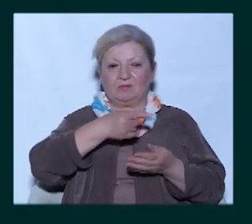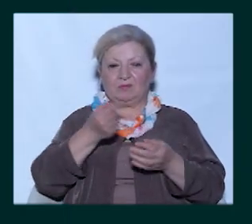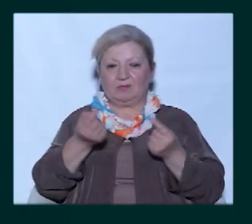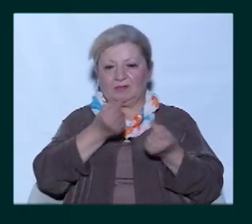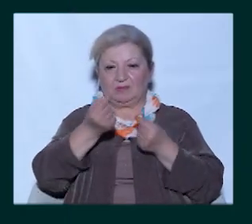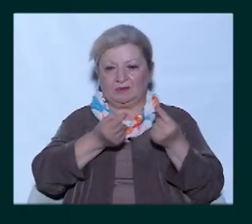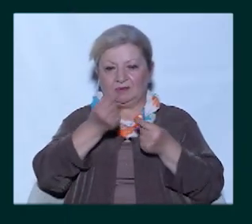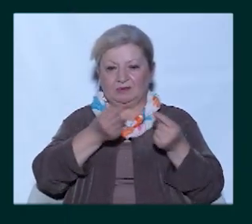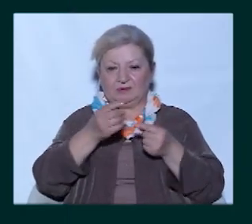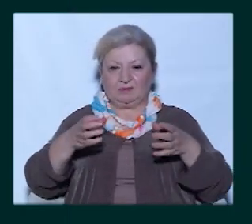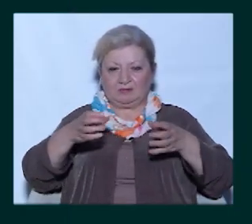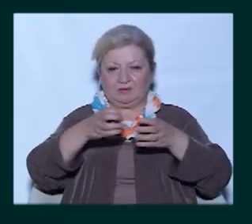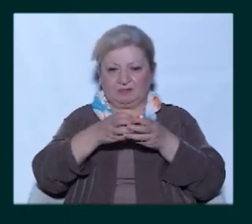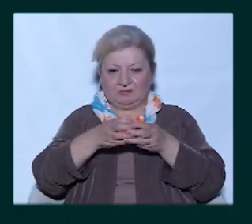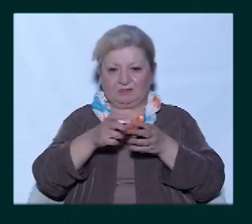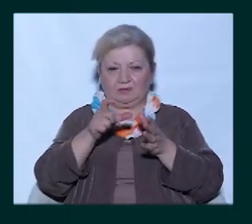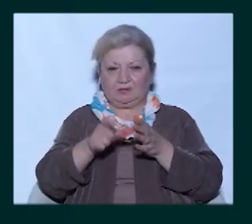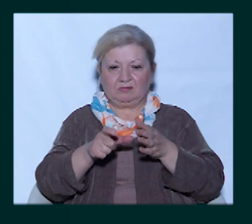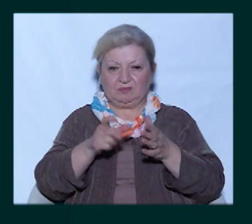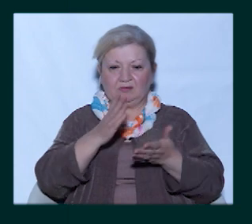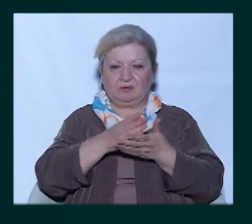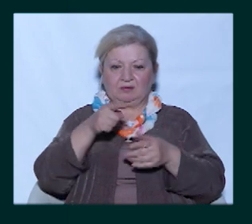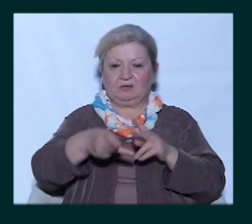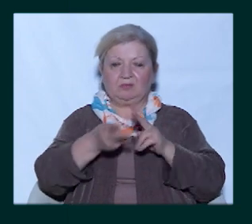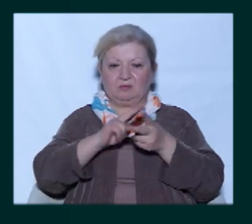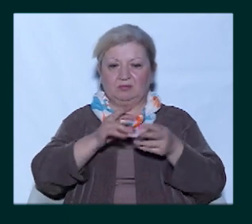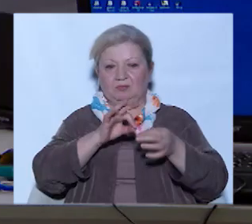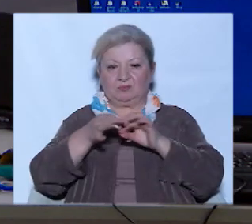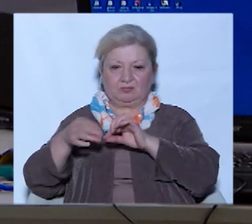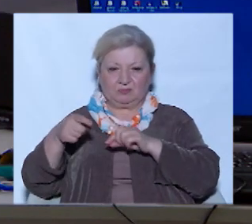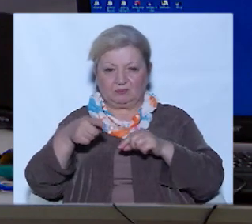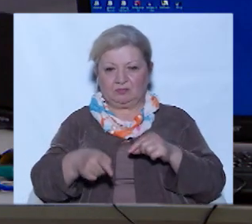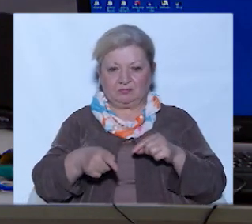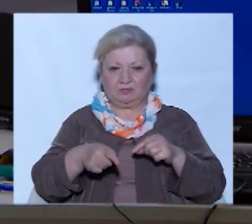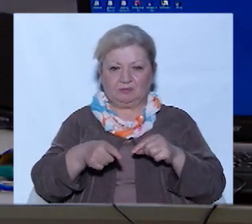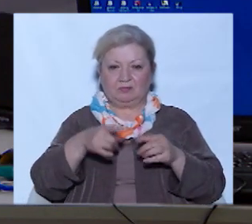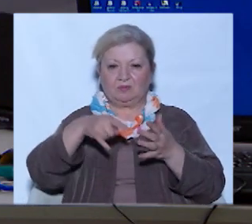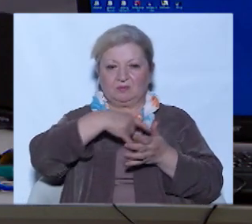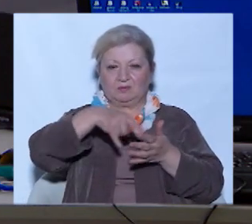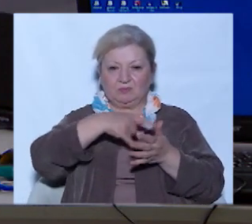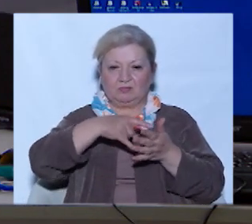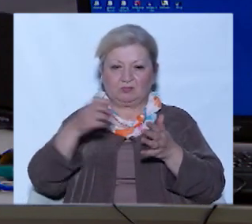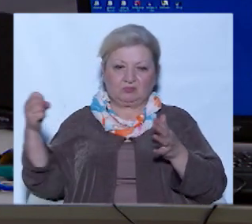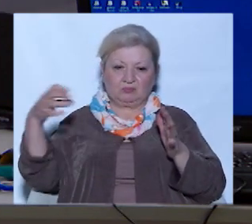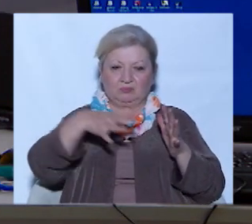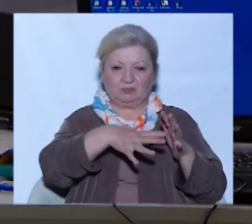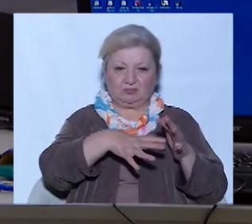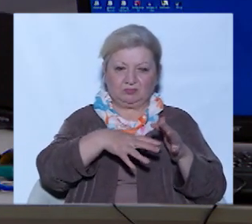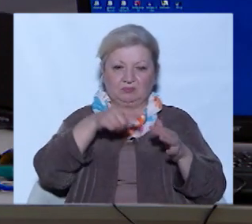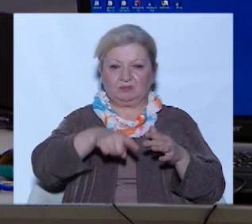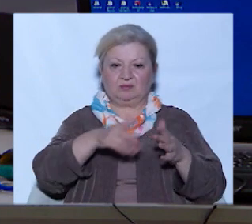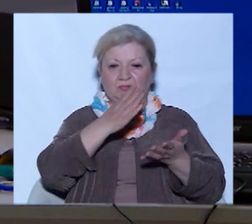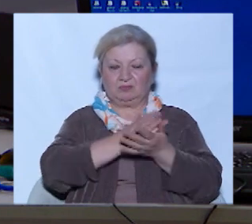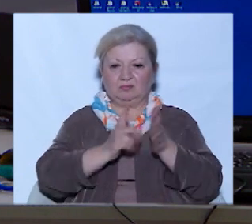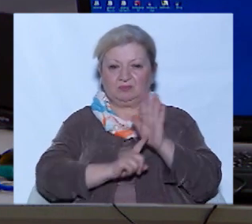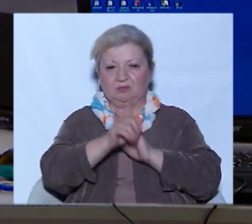მაგნიტური ძალწირები, რომელიც გადაკვეთს შეკრულ კონტურს, ამ ცვლილების პროცესში, ესე იგი, ანუ მაგნიტური ნაკადის